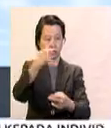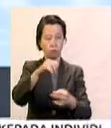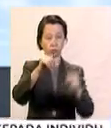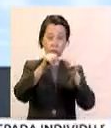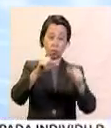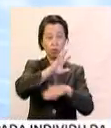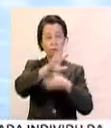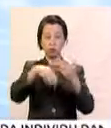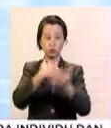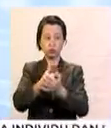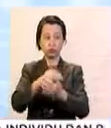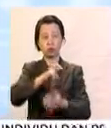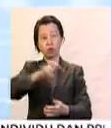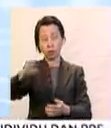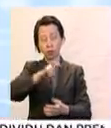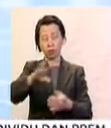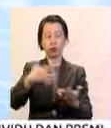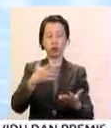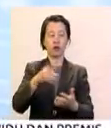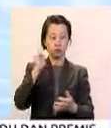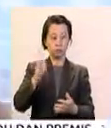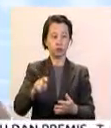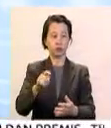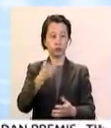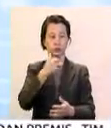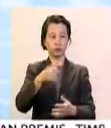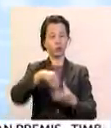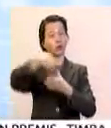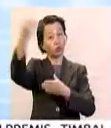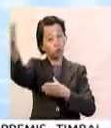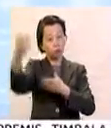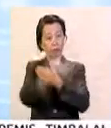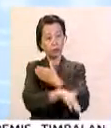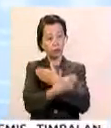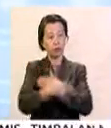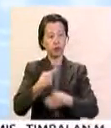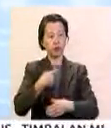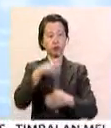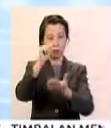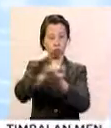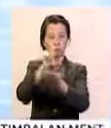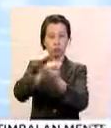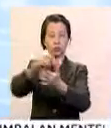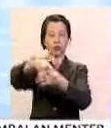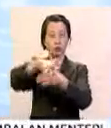accommodation semua yang transport semua pun sebab di luar negara. So kita nak book sangat awal.